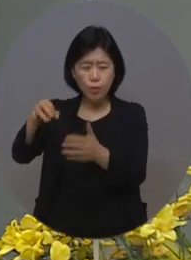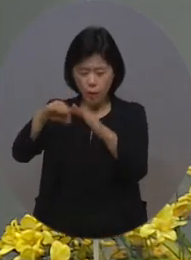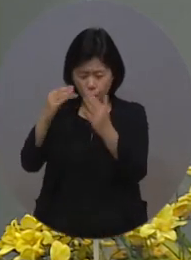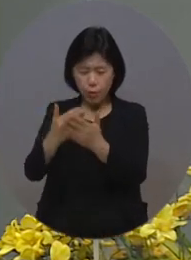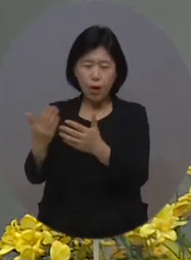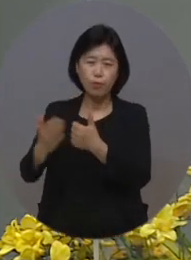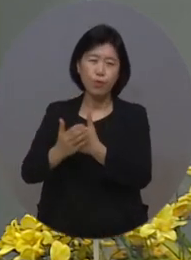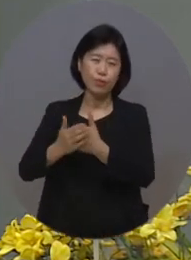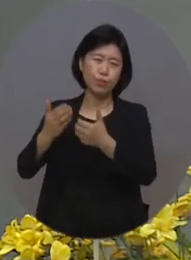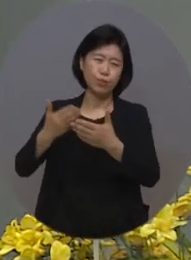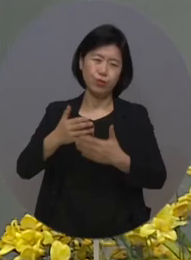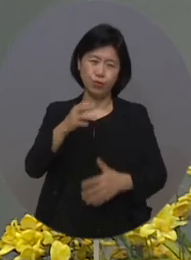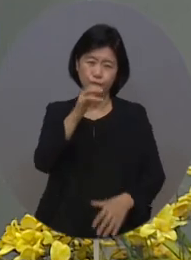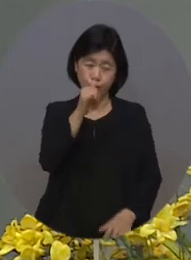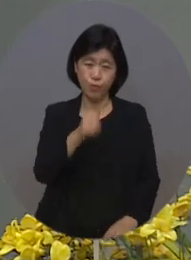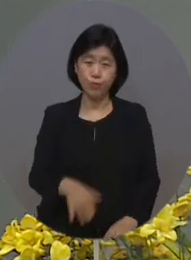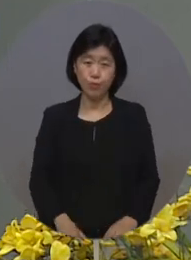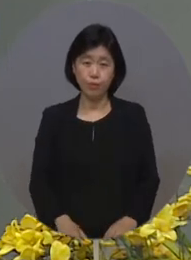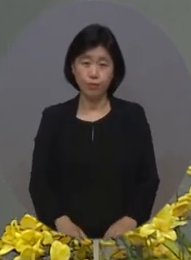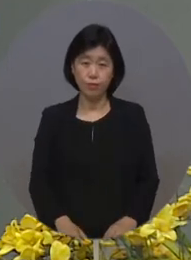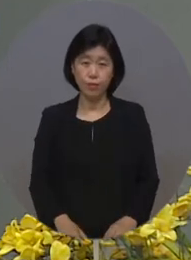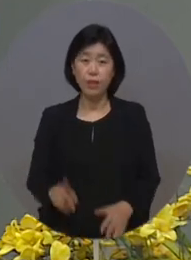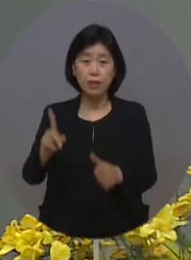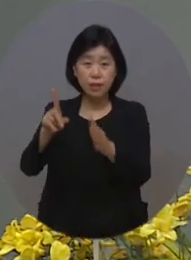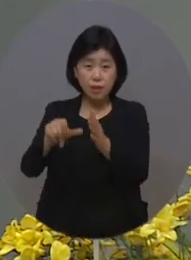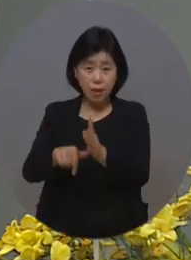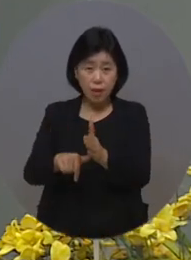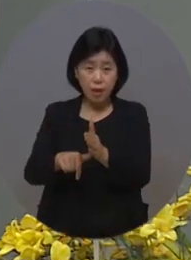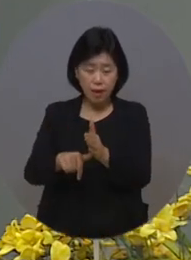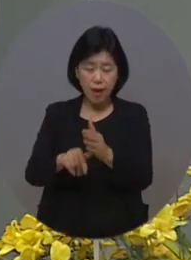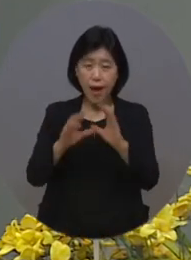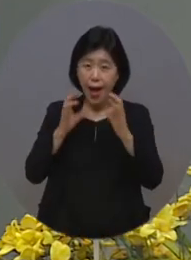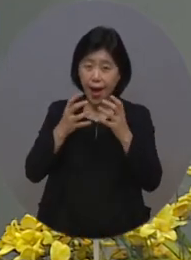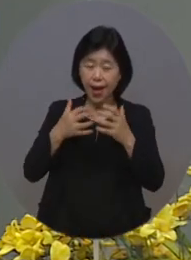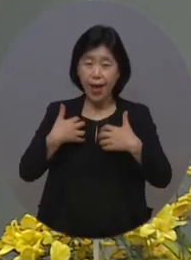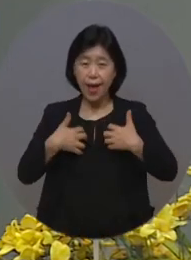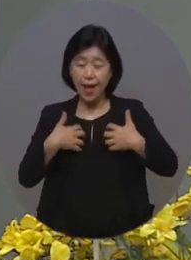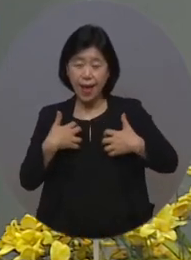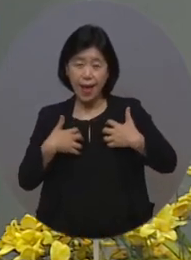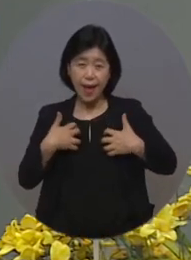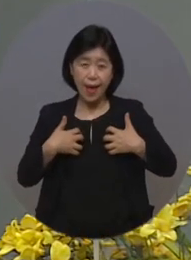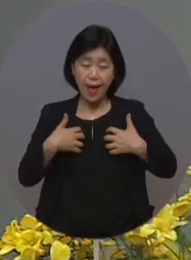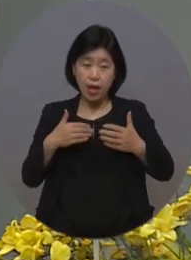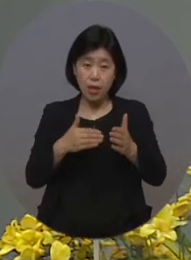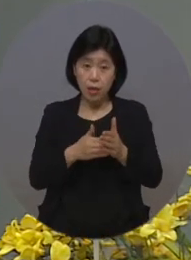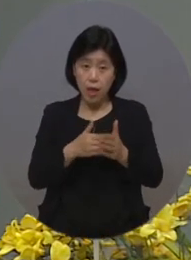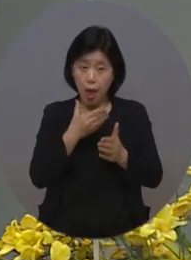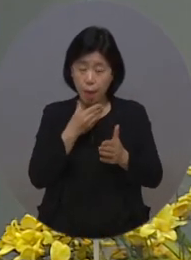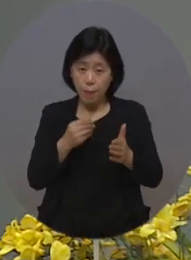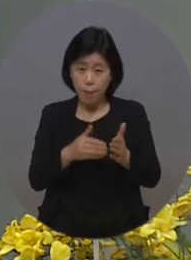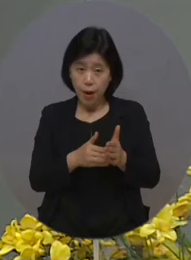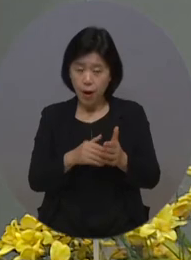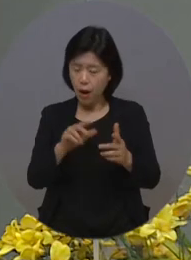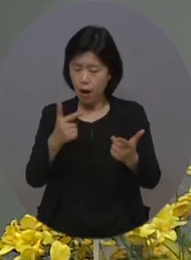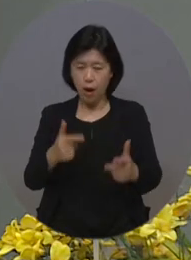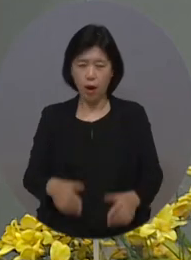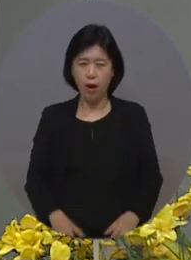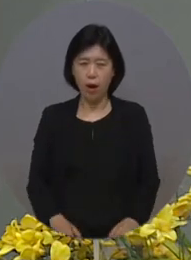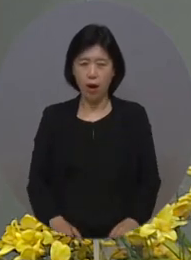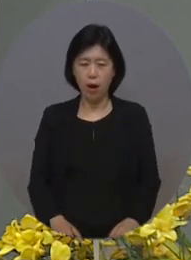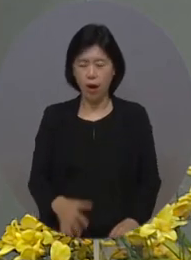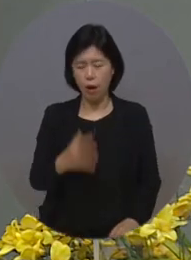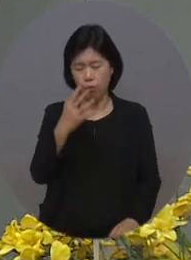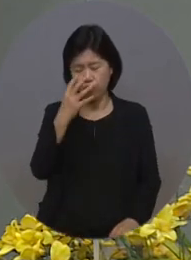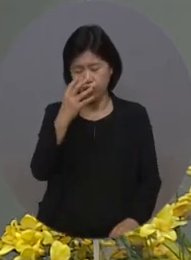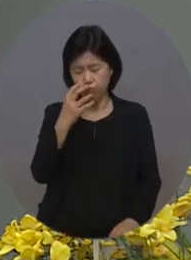있었거든요 예 그런데 그 아이가 거기서 압박감을 느끼는 거예요 자기 미래를 개척 하지 못하니까 그저 뭐 살 그런거죠 는